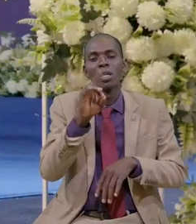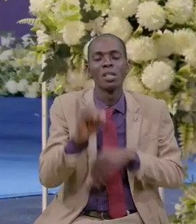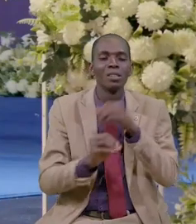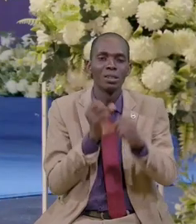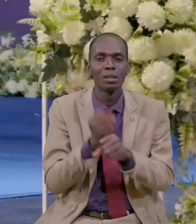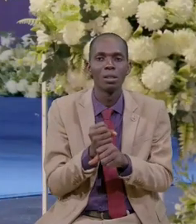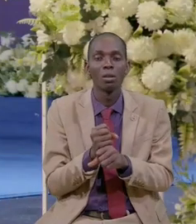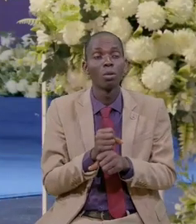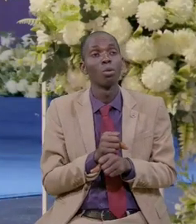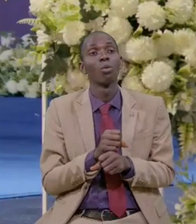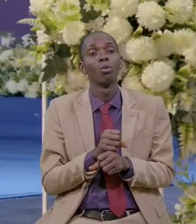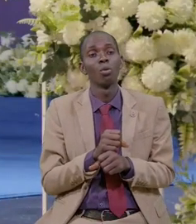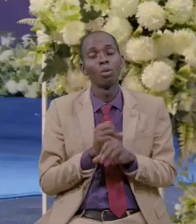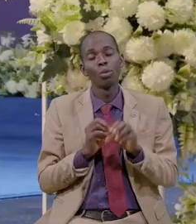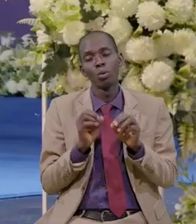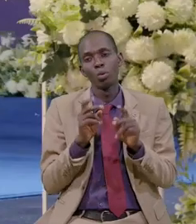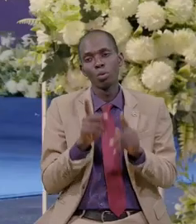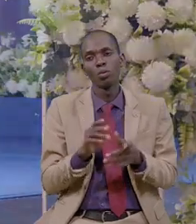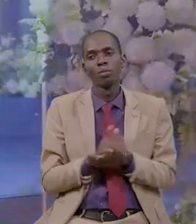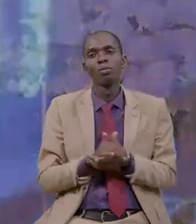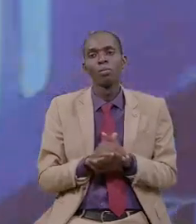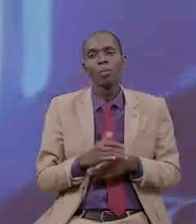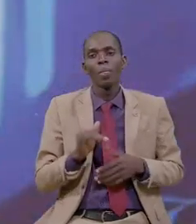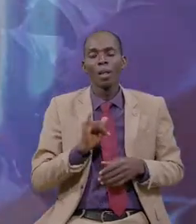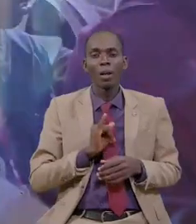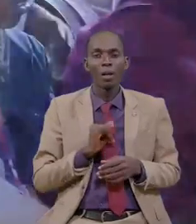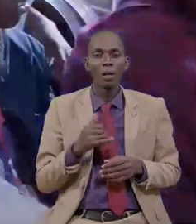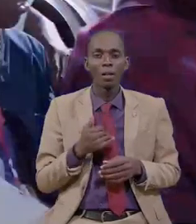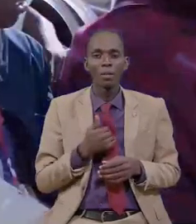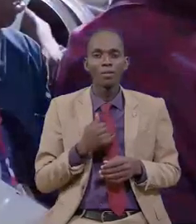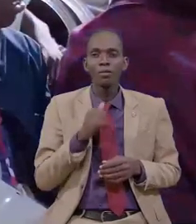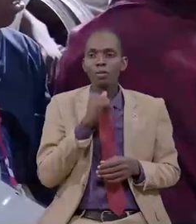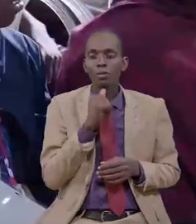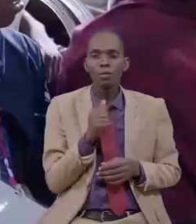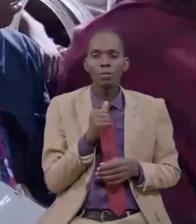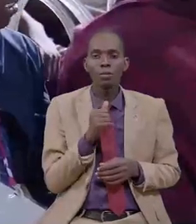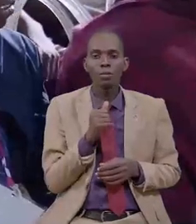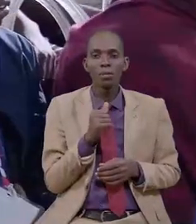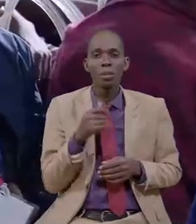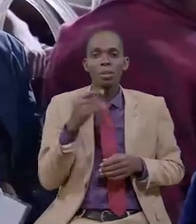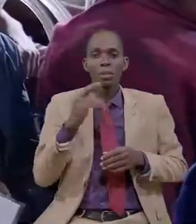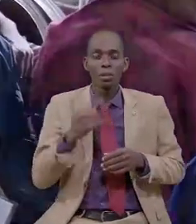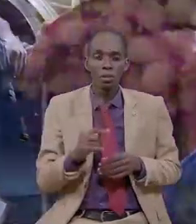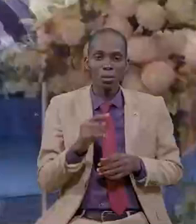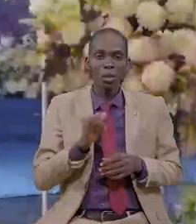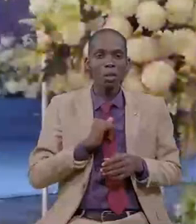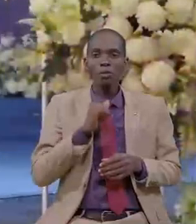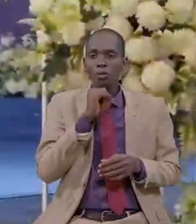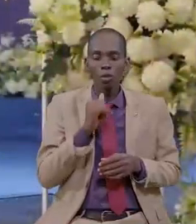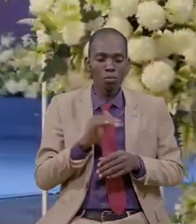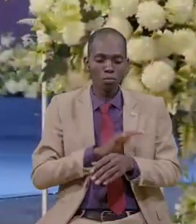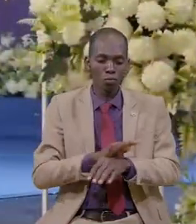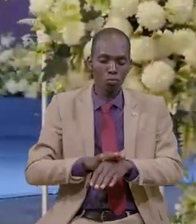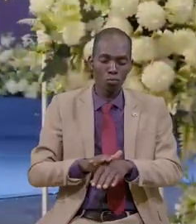oui. Je n'ai pas encore ce que je vais passer sur ma hanche là. Mais ce que j'ai passé au visage là, rend